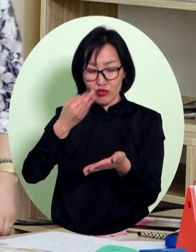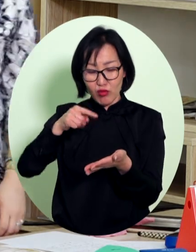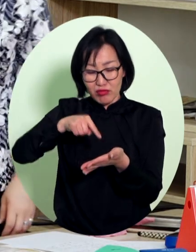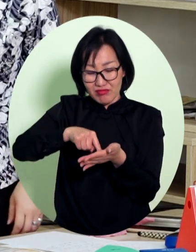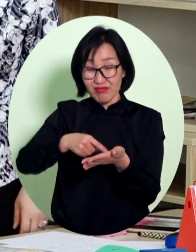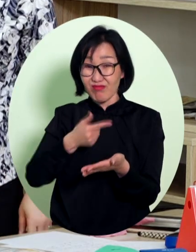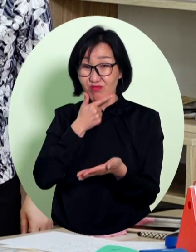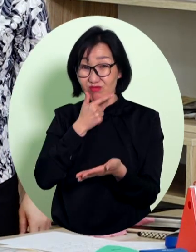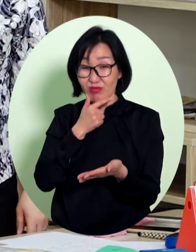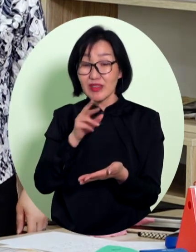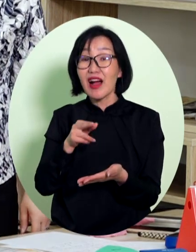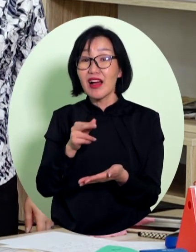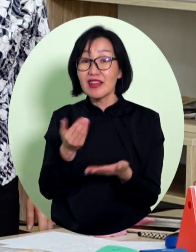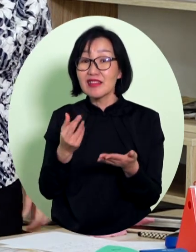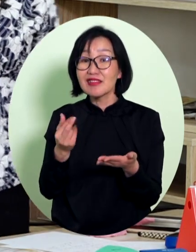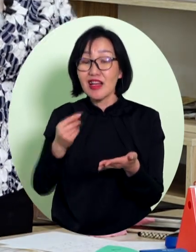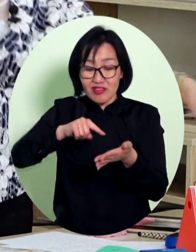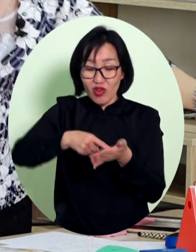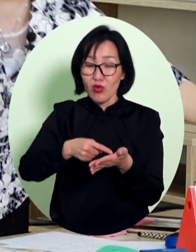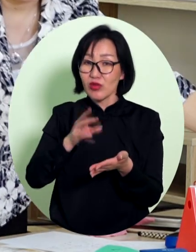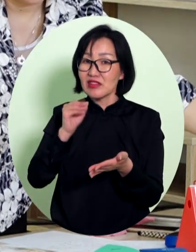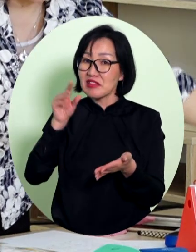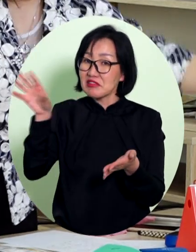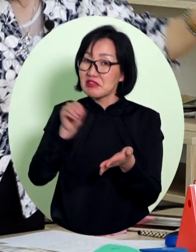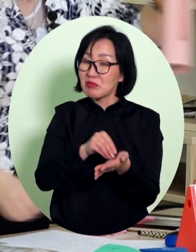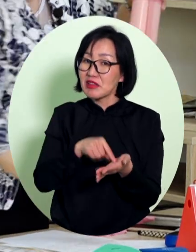болохгүй ахна. Та нар мөн дураагаад өөрсөндөө байгаа